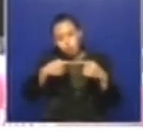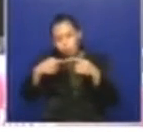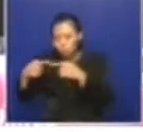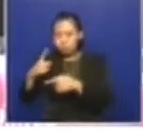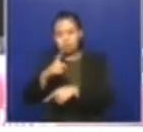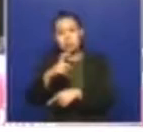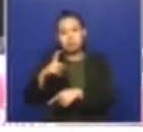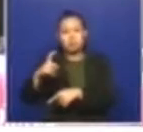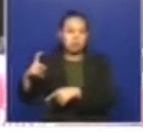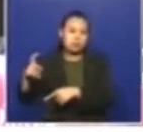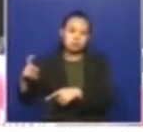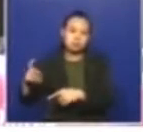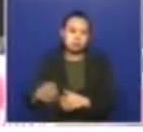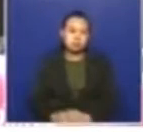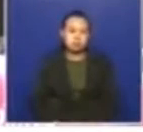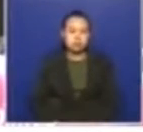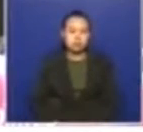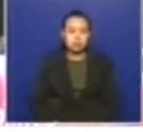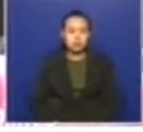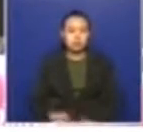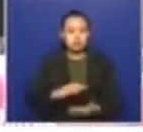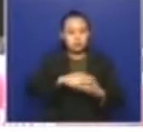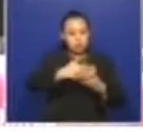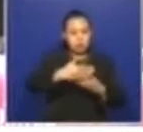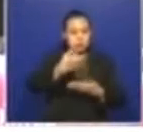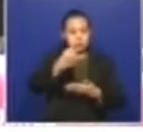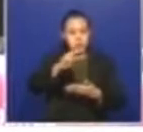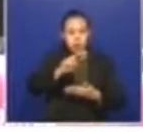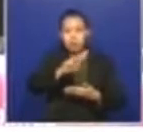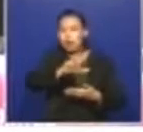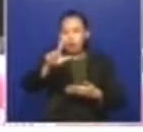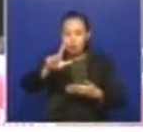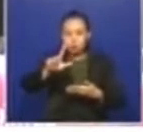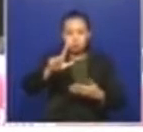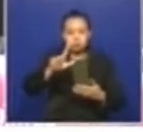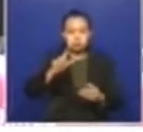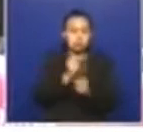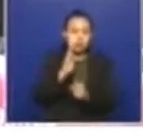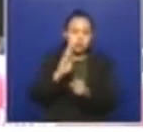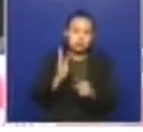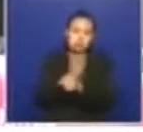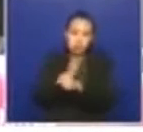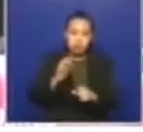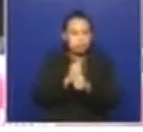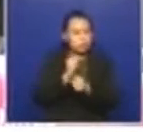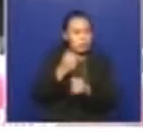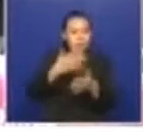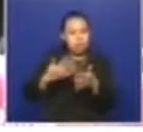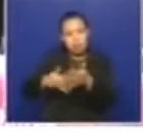กิจไทยอ่ะ12ล้านบัญชีก็12ลาย12ล้านธุรกิจเดินไม่ได้และที่สำคัญ